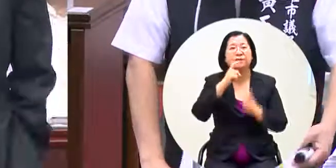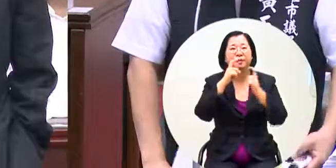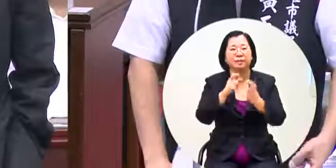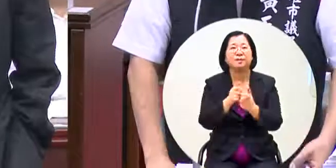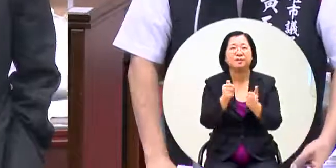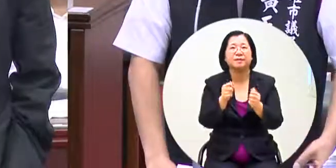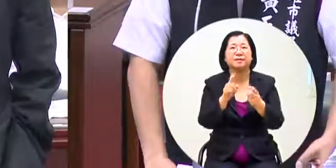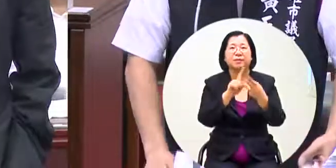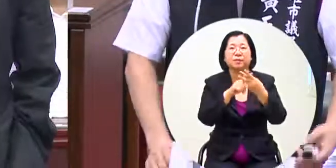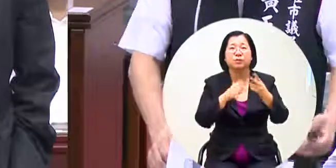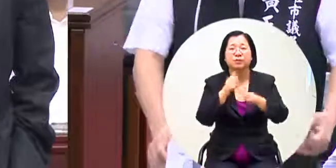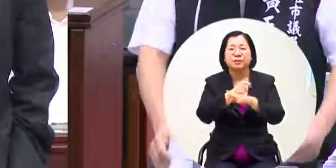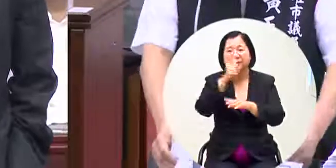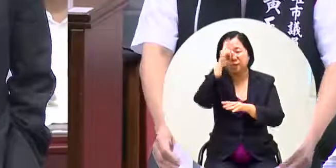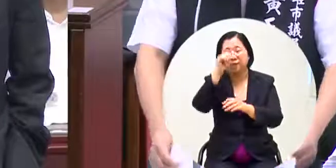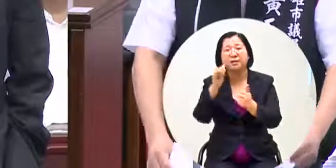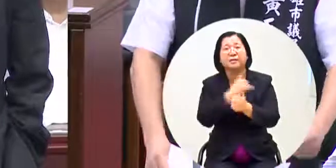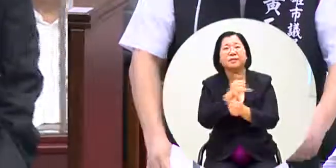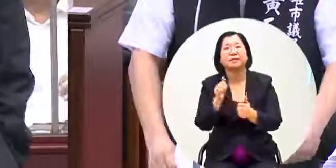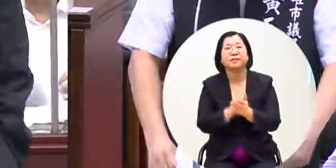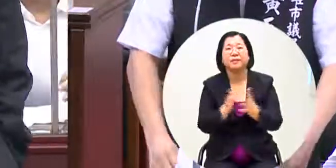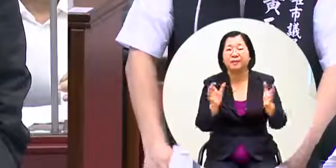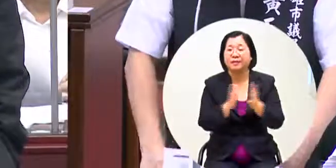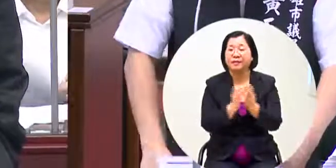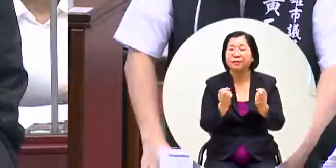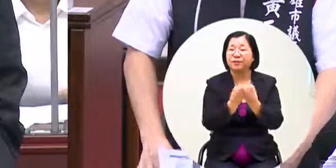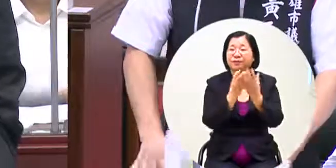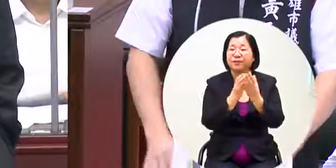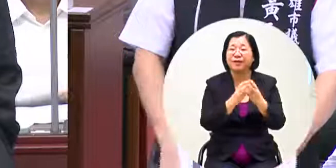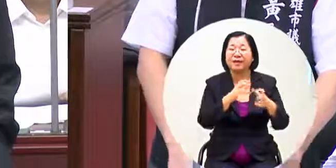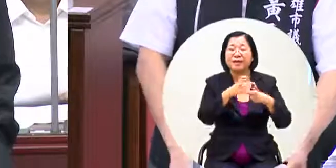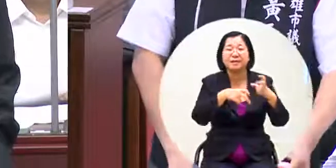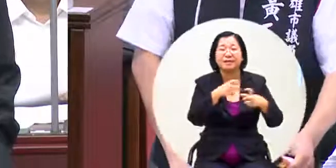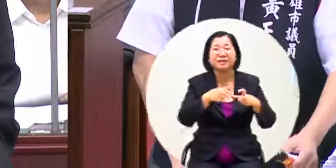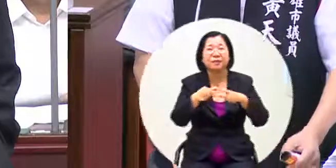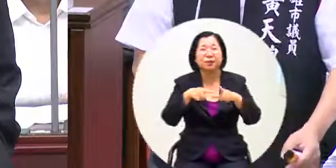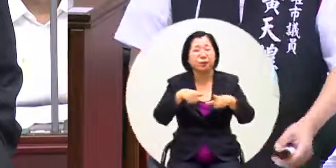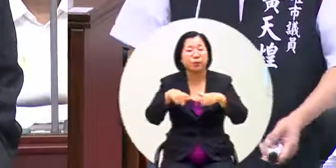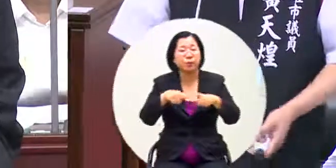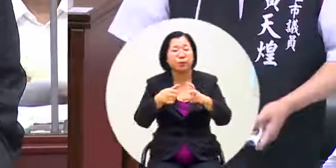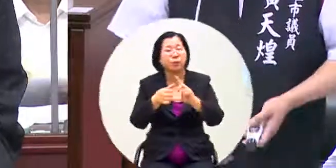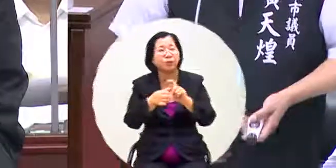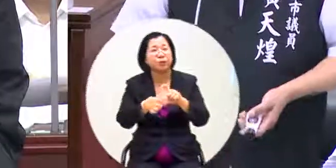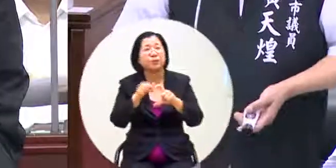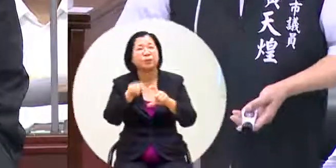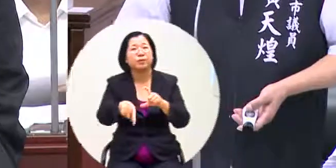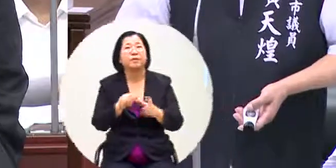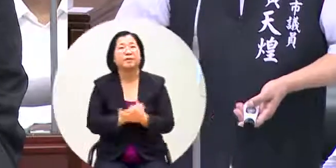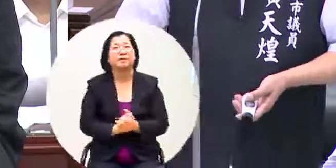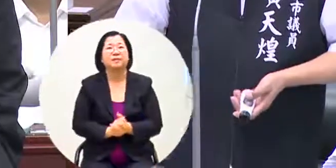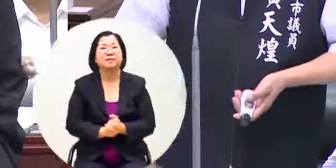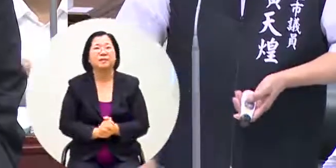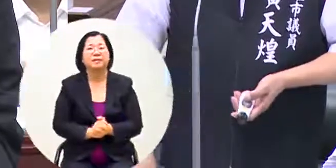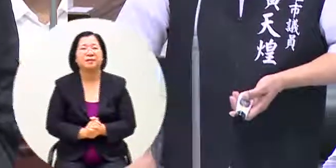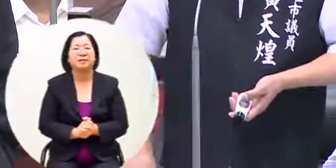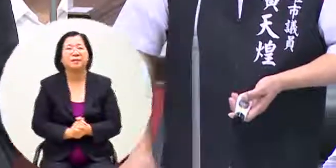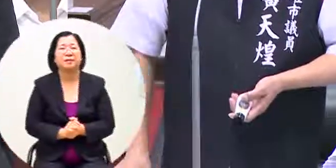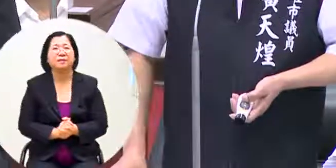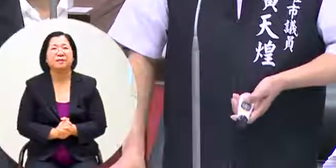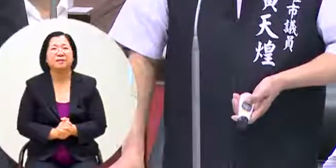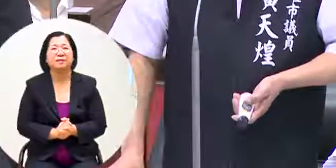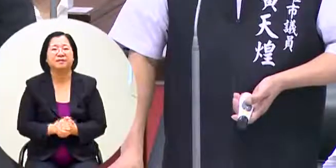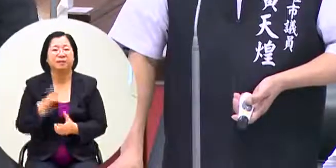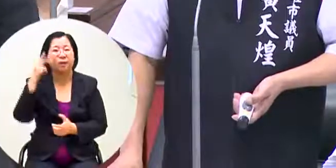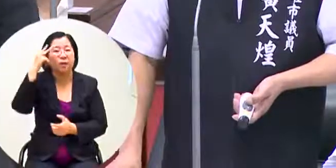产业园区呢，我们的契约供进时间其实是到后年底，后年的九